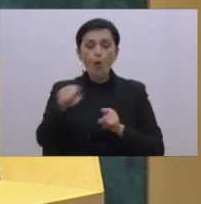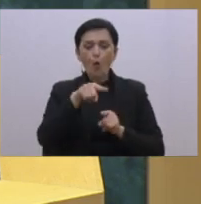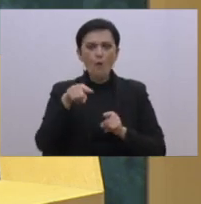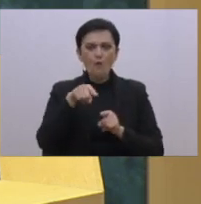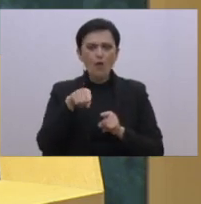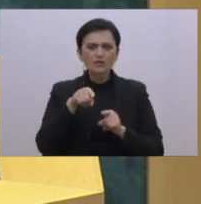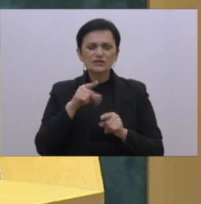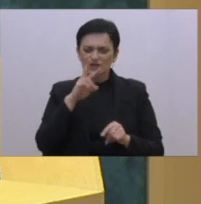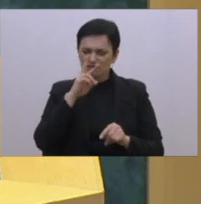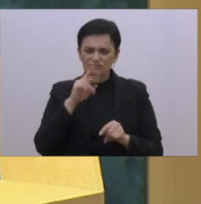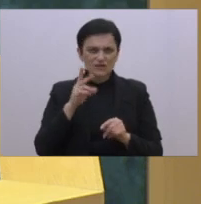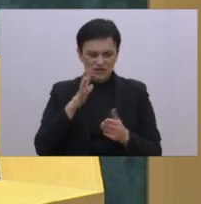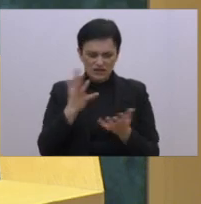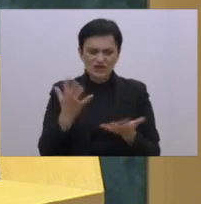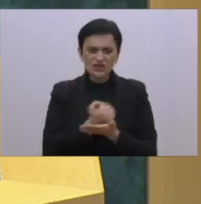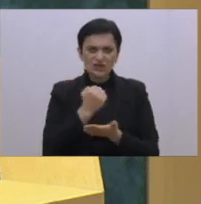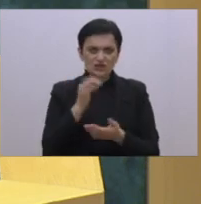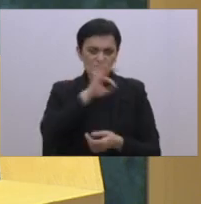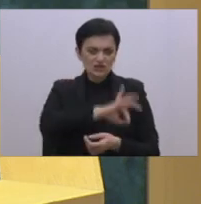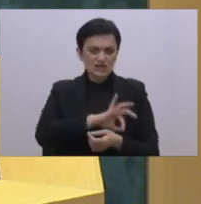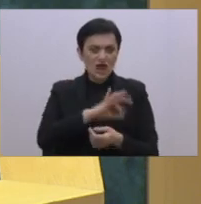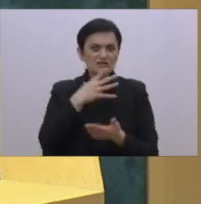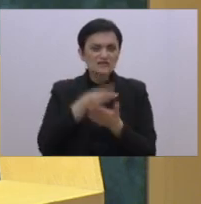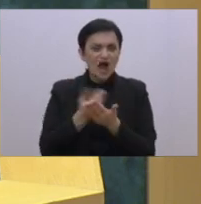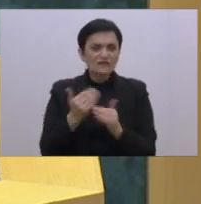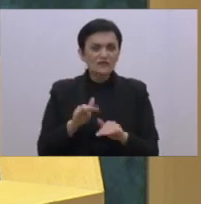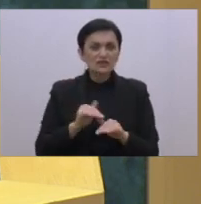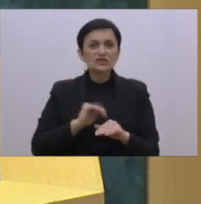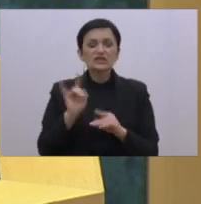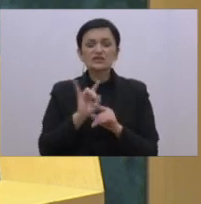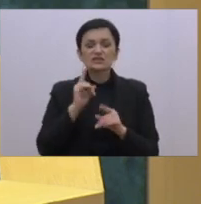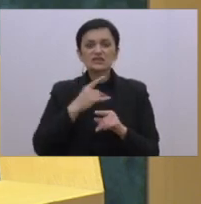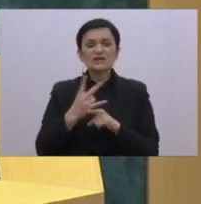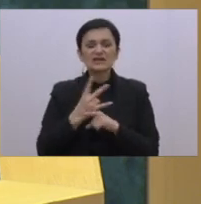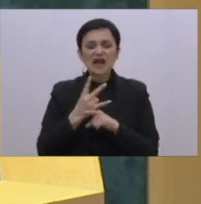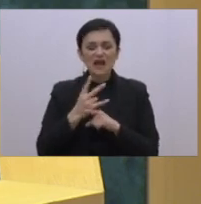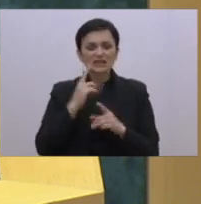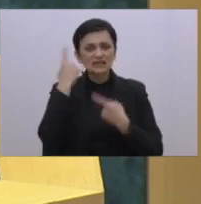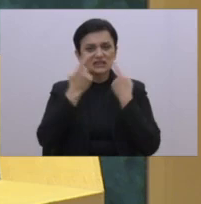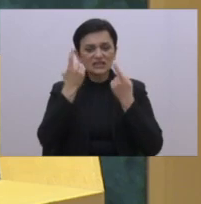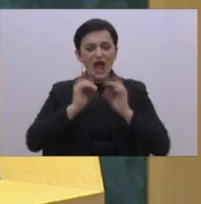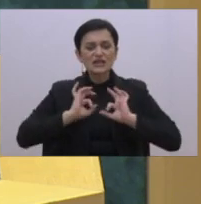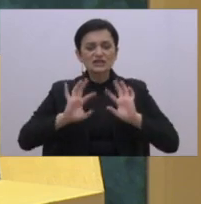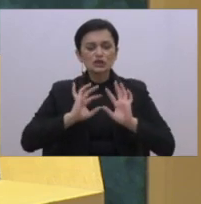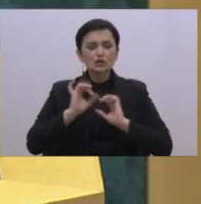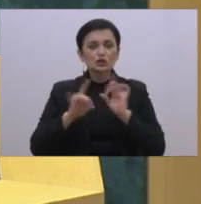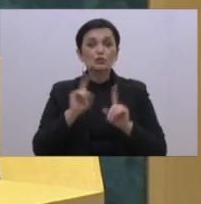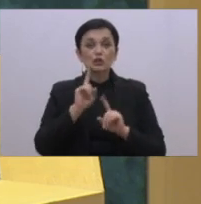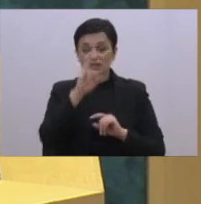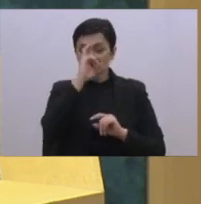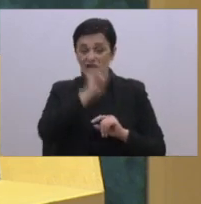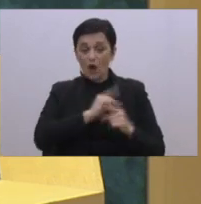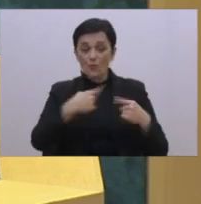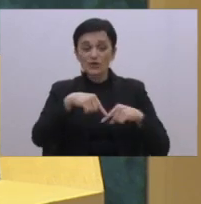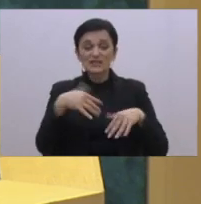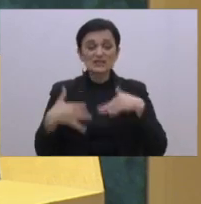დაუნდანებლად იყენებდა თავის პოლიტიკურ არსენალს დეზინფორმაციის და რადიკალიზაციის სახით, რათა სახელმწიფო ინსტიტუტების დასუსტების